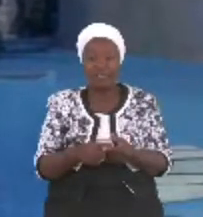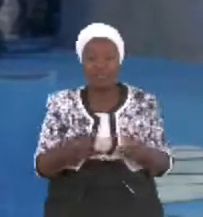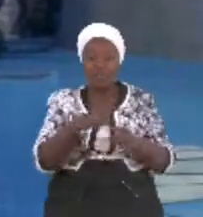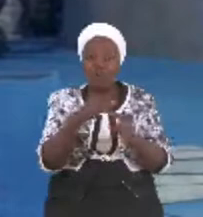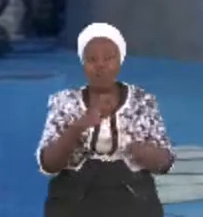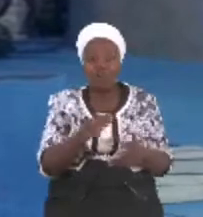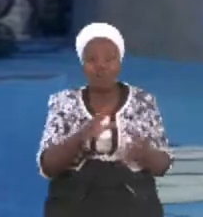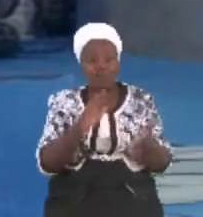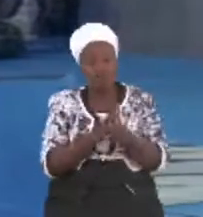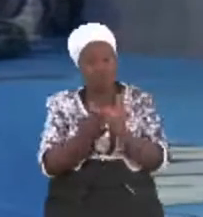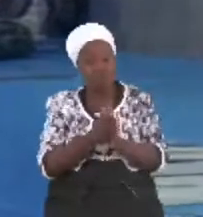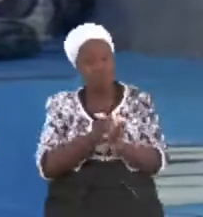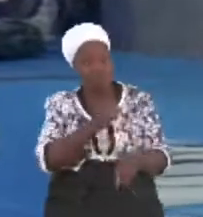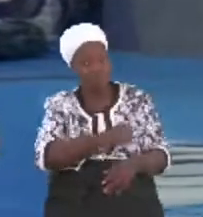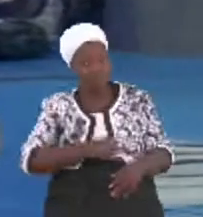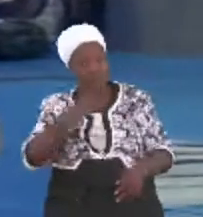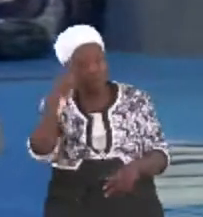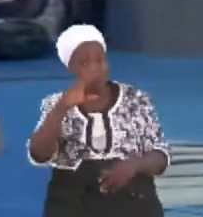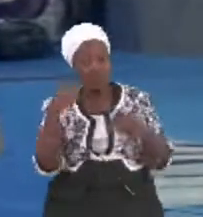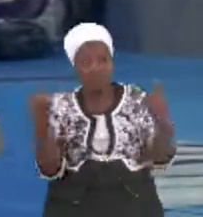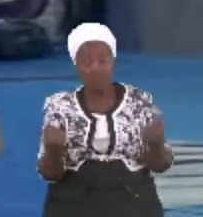Quand vous êtes attristé pour vos péchés